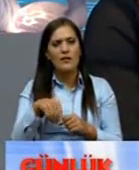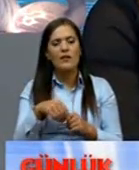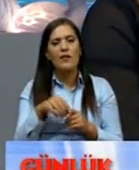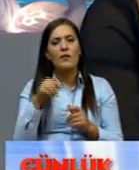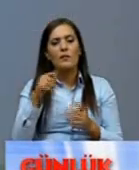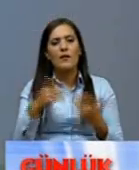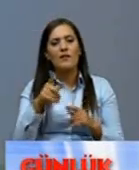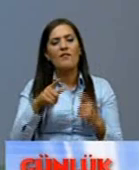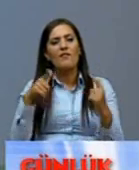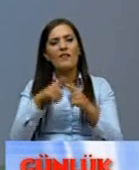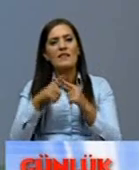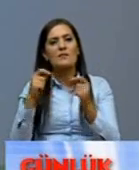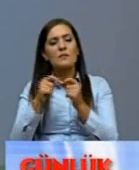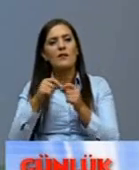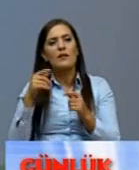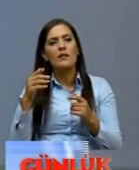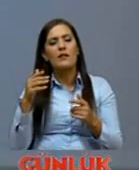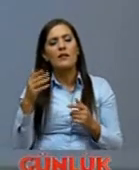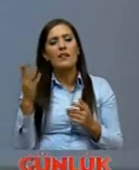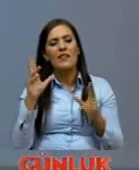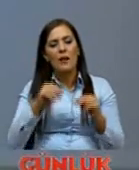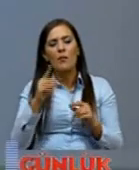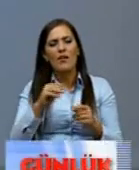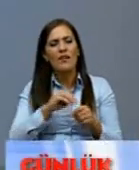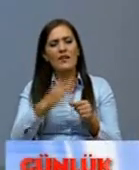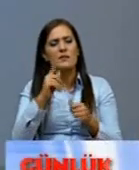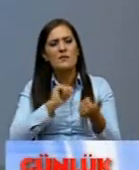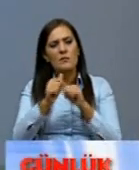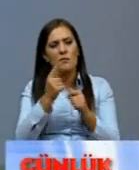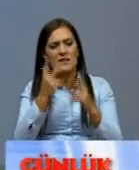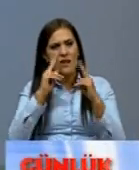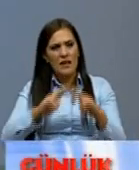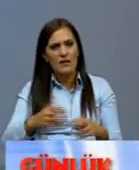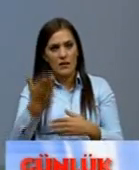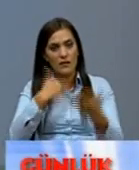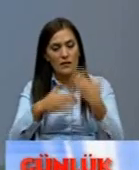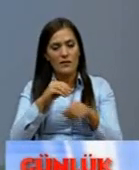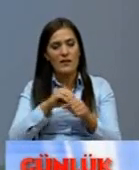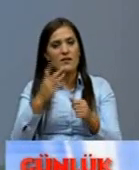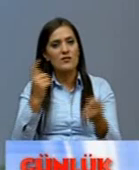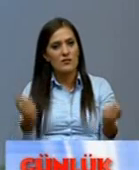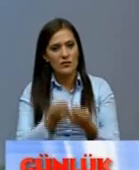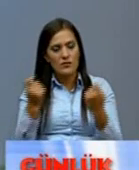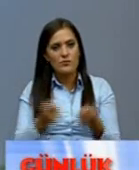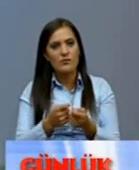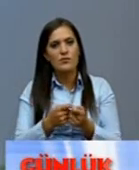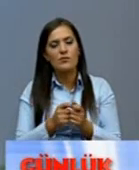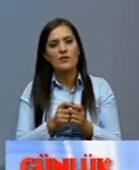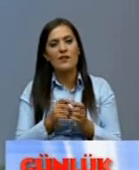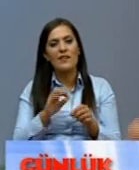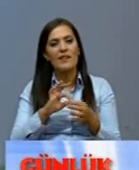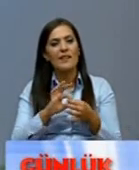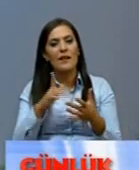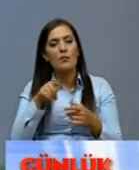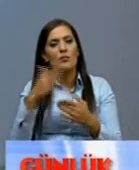disiplin. Evet. Peki fitness bikini tam olarak nasıl bir spor? Onu böyle bize bir ayrıntılarıyla anlatır mısınız? Nasıl çalışıyorsunuz?